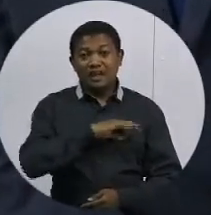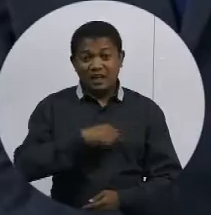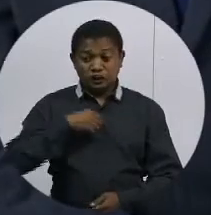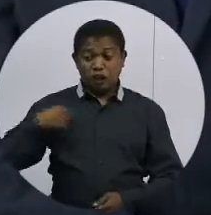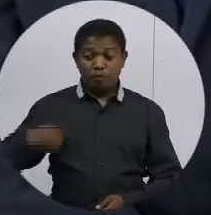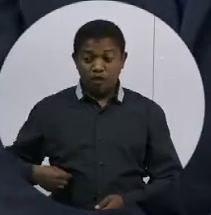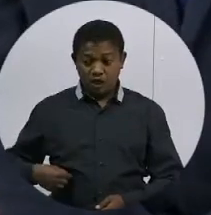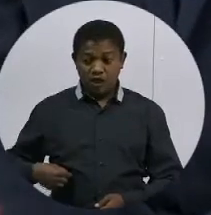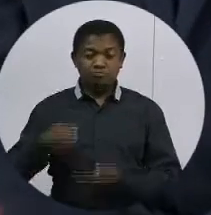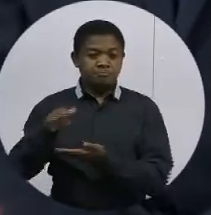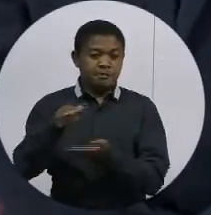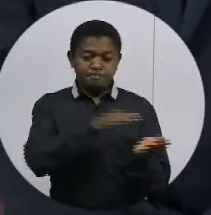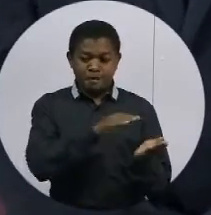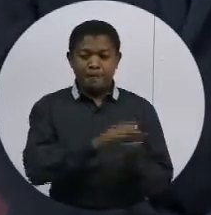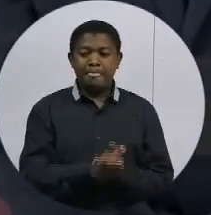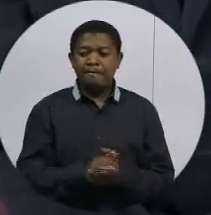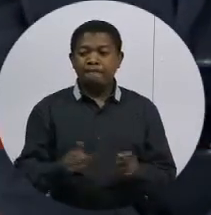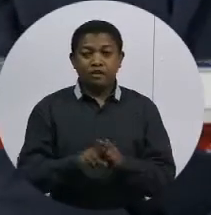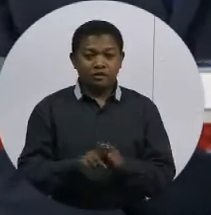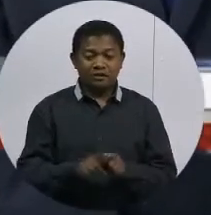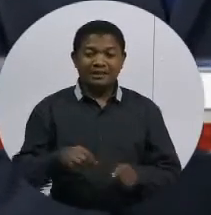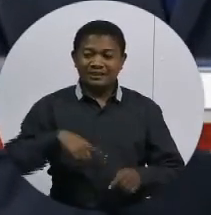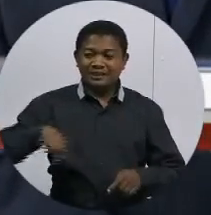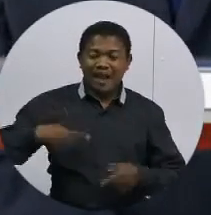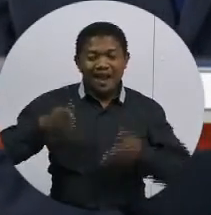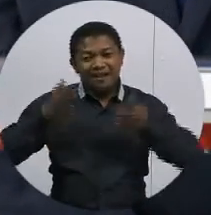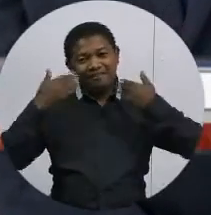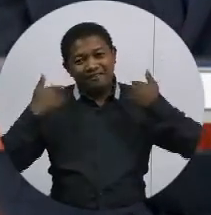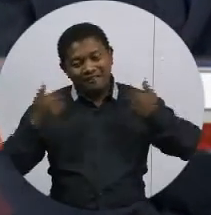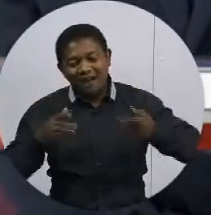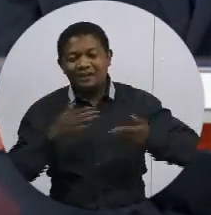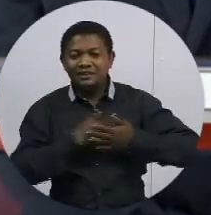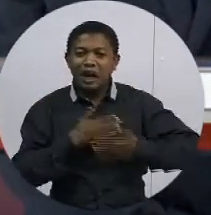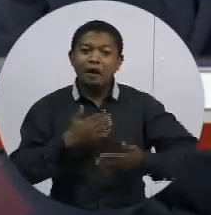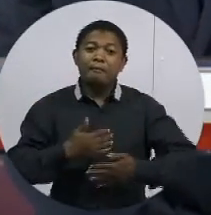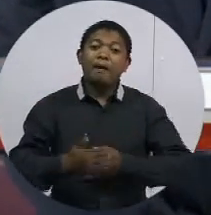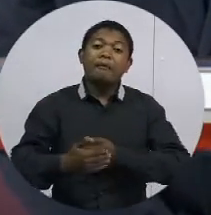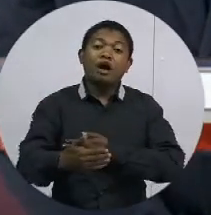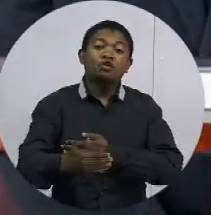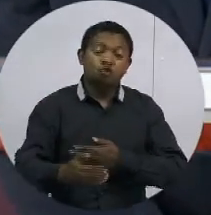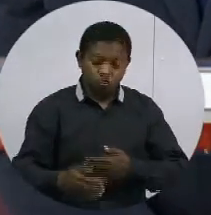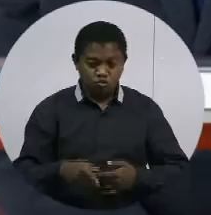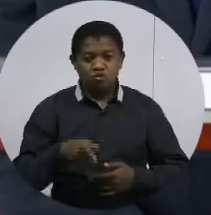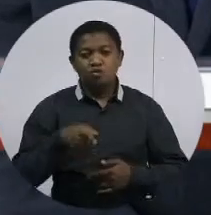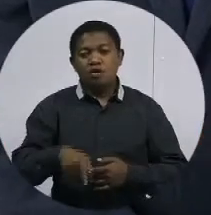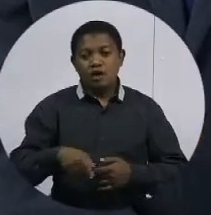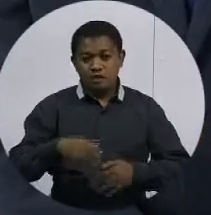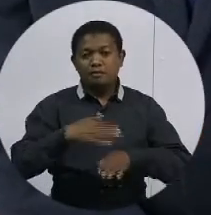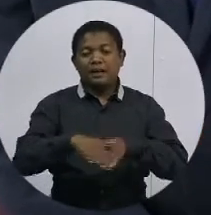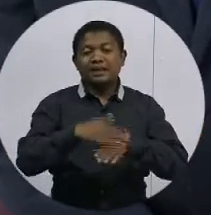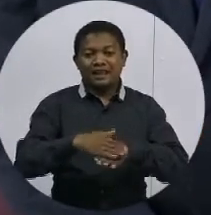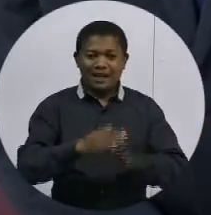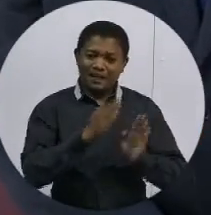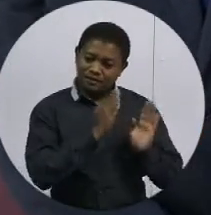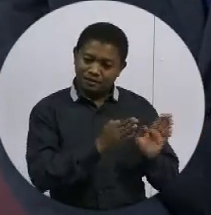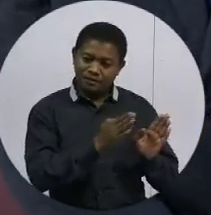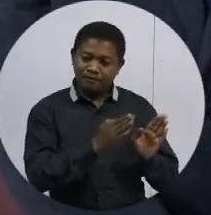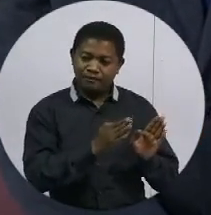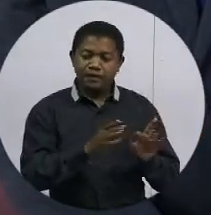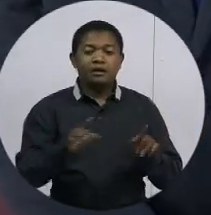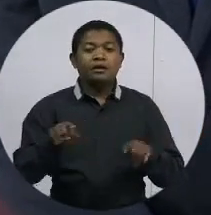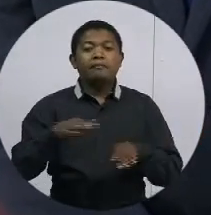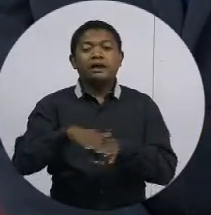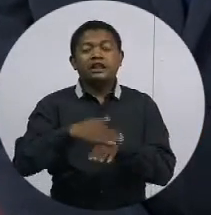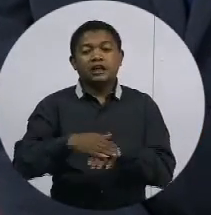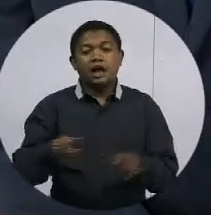Mahafalana tokoa raha toa ka ampandrosy anatsara ny diplomasia malagasy izao fanampiana ataona izao ka ahatonga Madagasikara